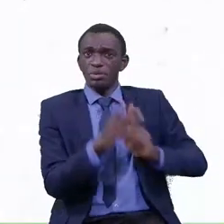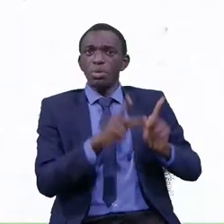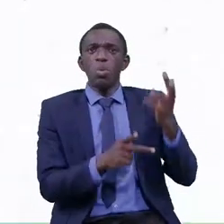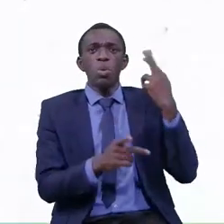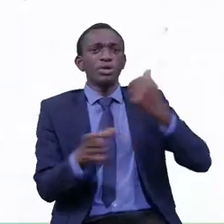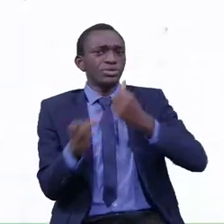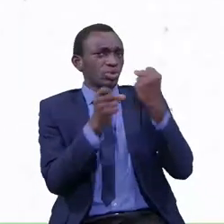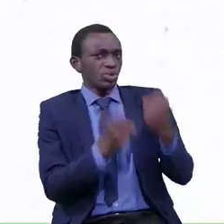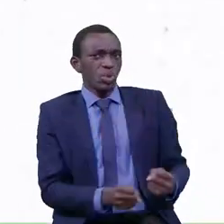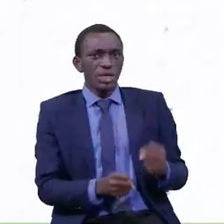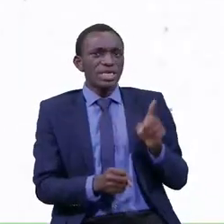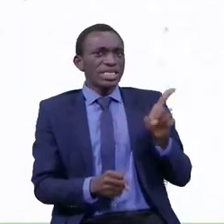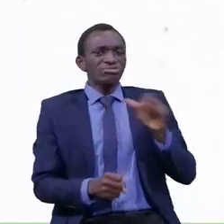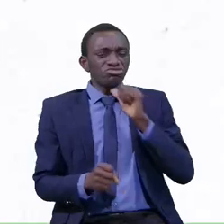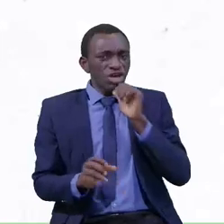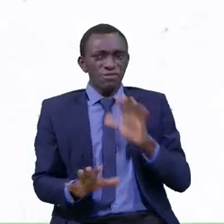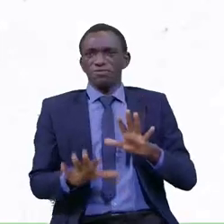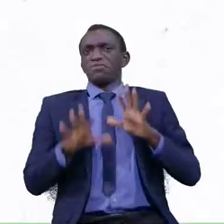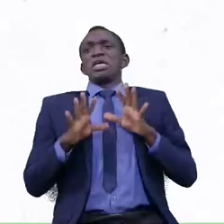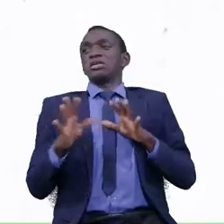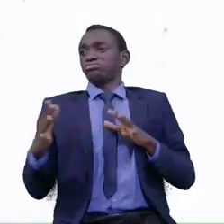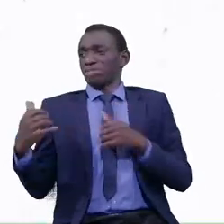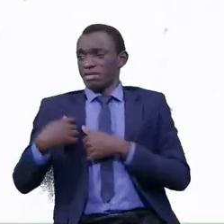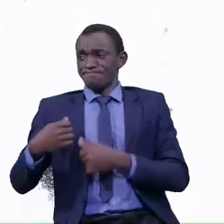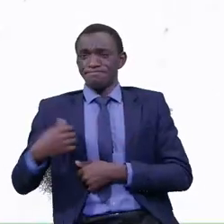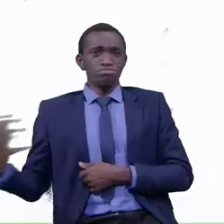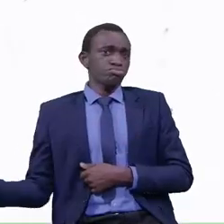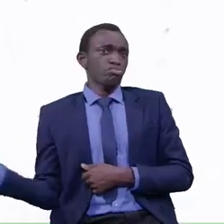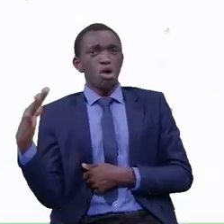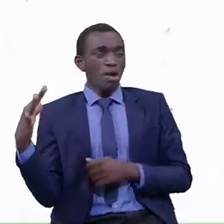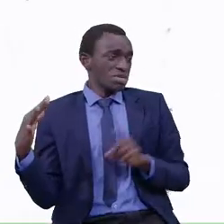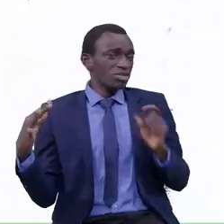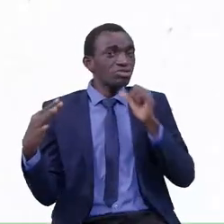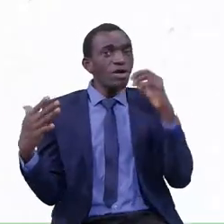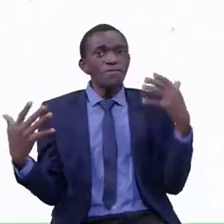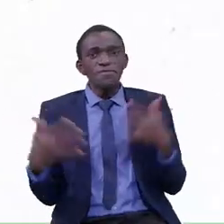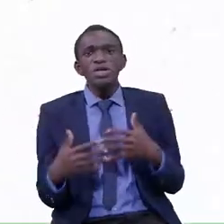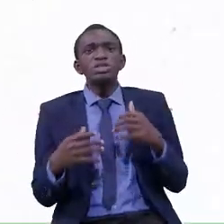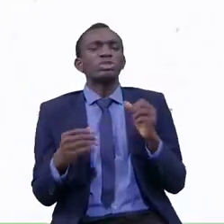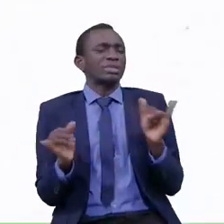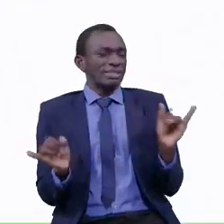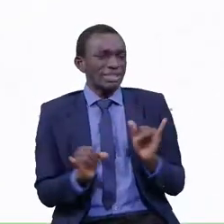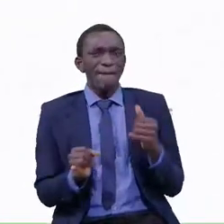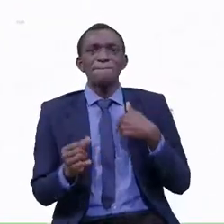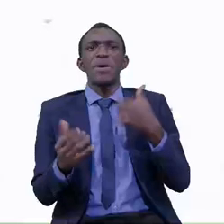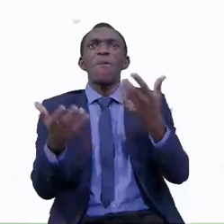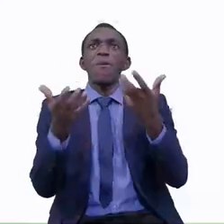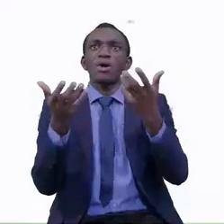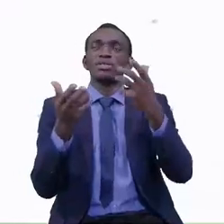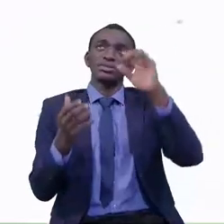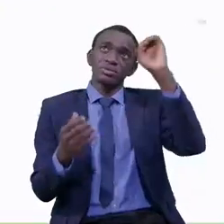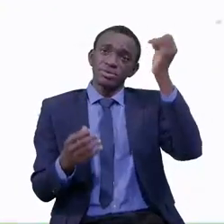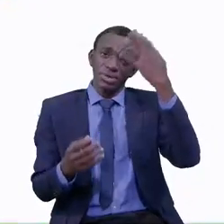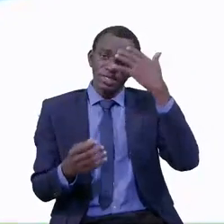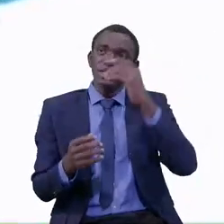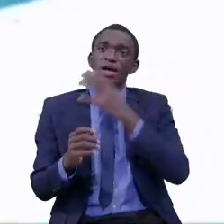ne pouvaient pas être intimidés par quoi que ce soit. La promesse est pour toi et pour